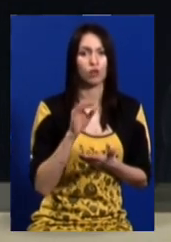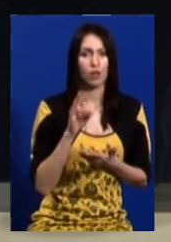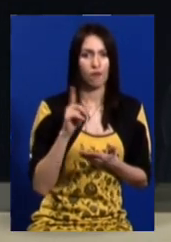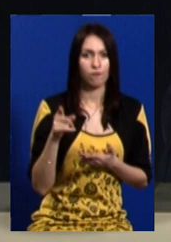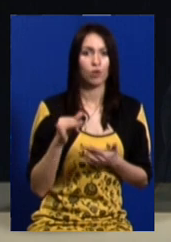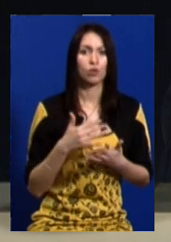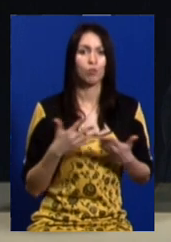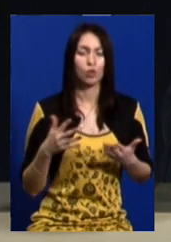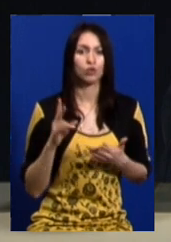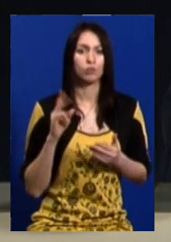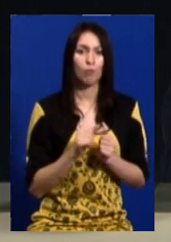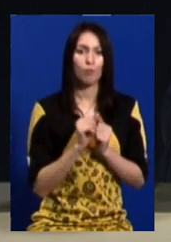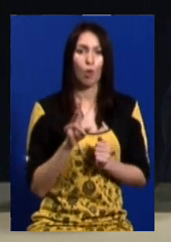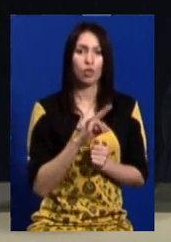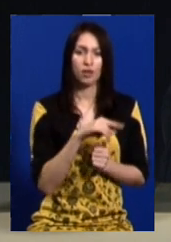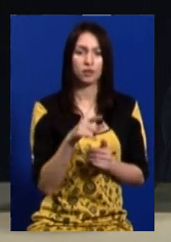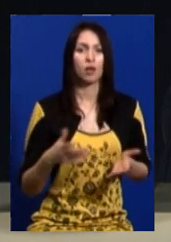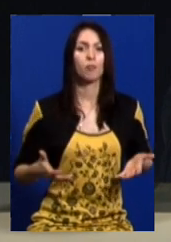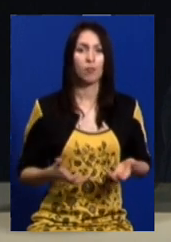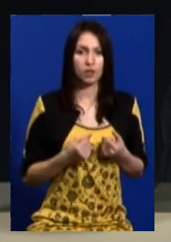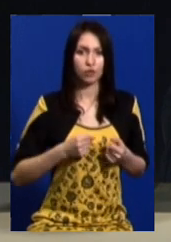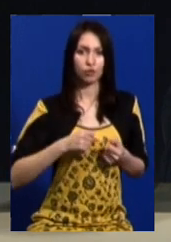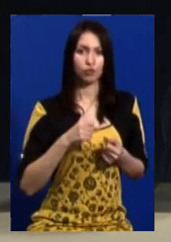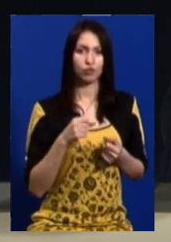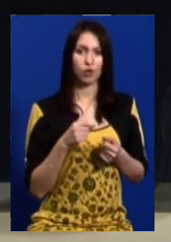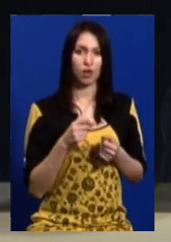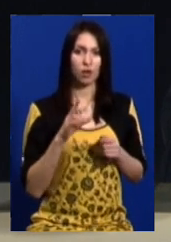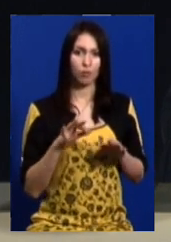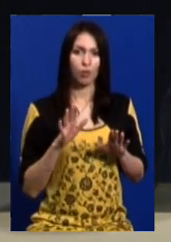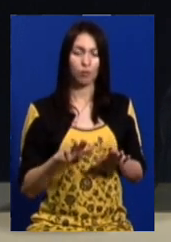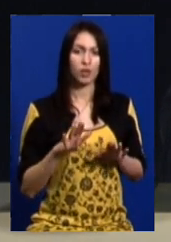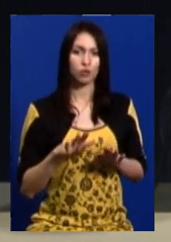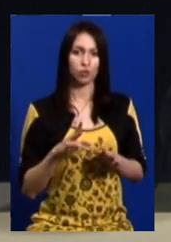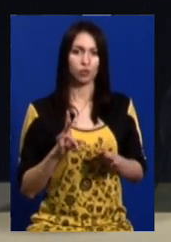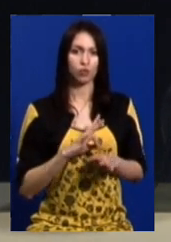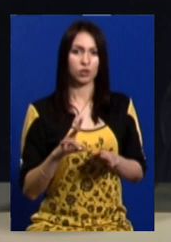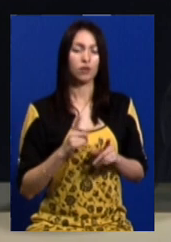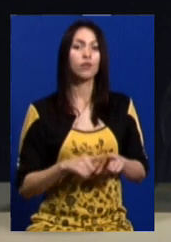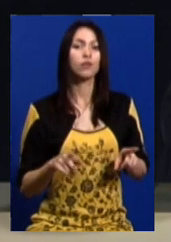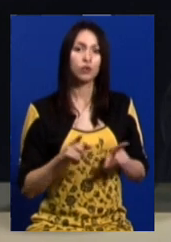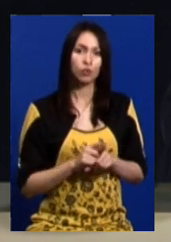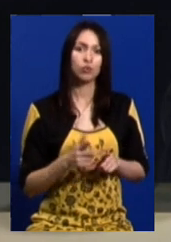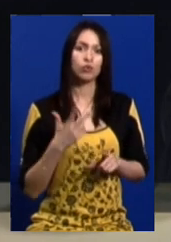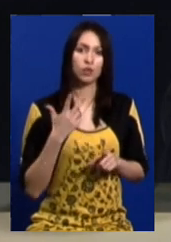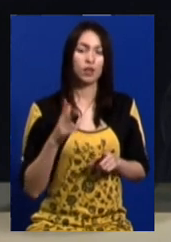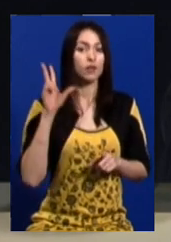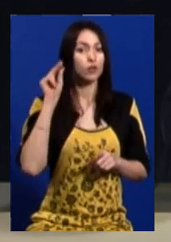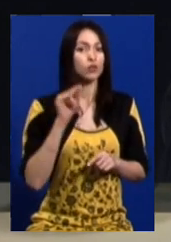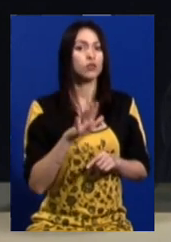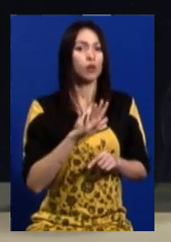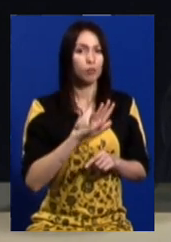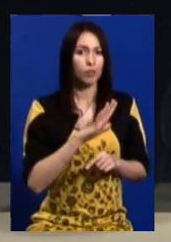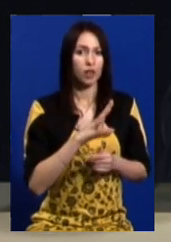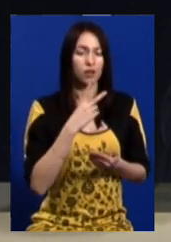більшості монастирів підтримали Вселенського патріарха, вони підтримали помісну церкву. І теж 3 числа була